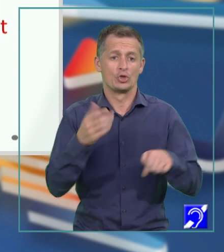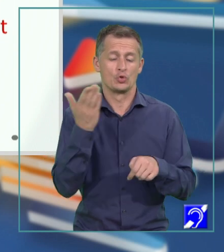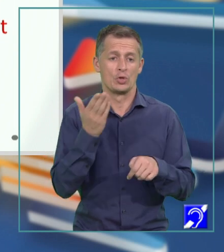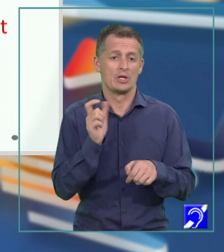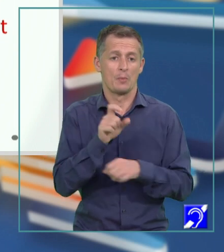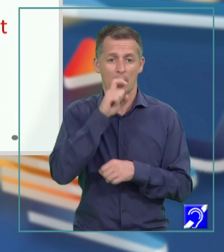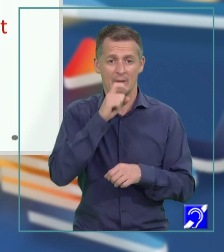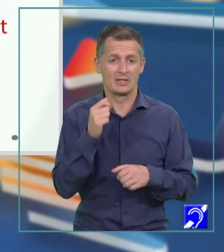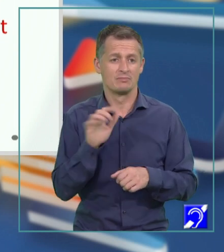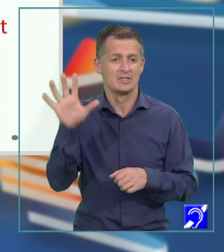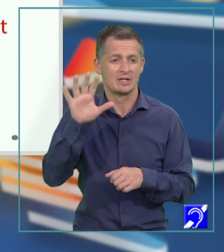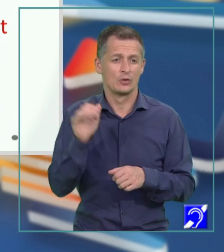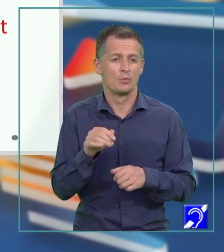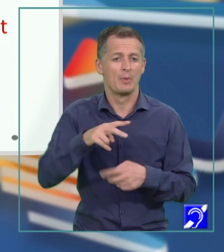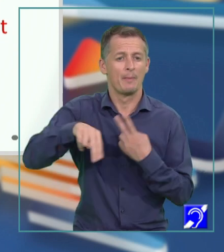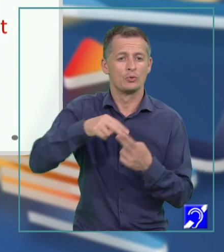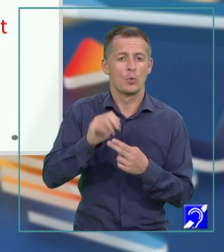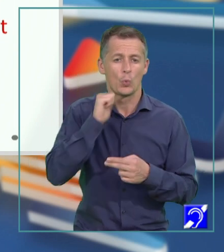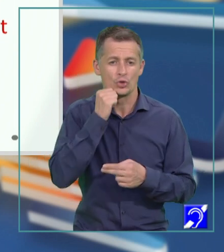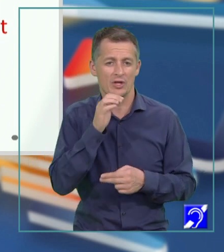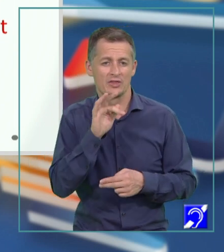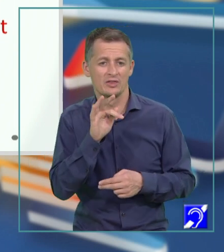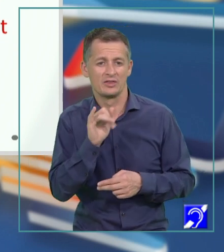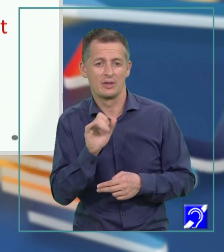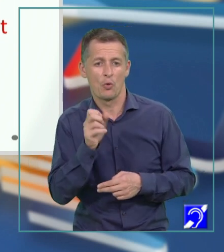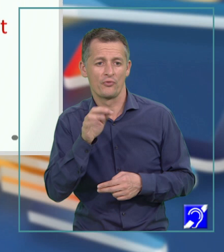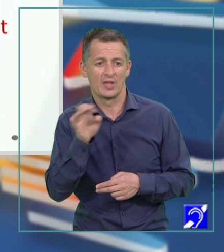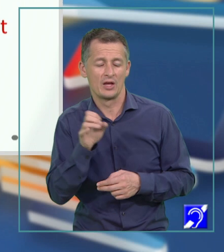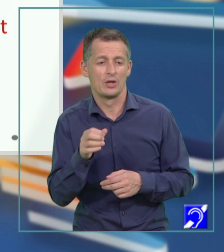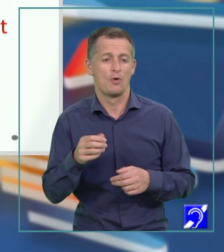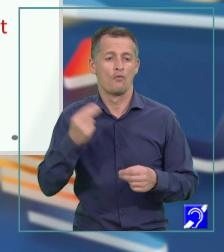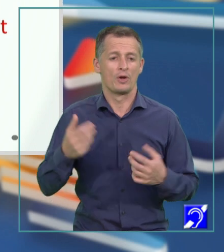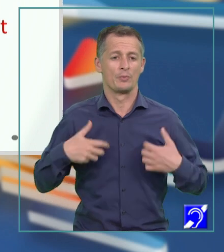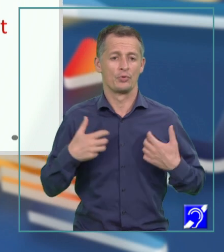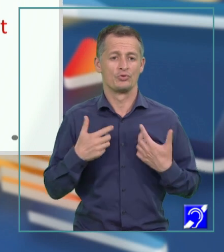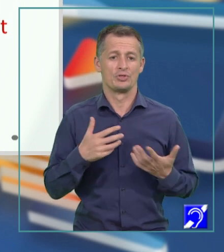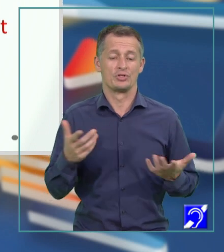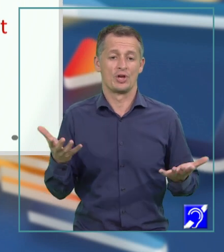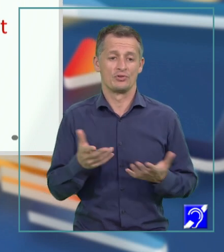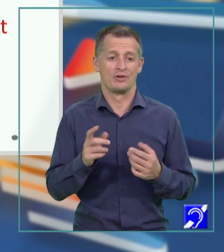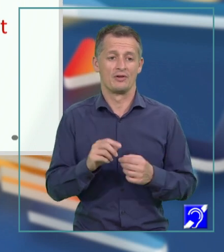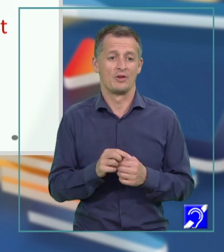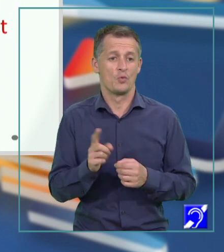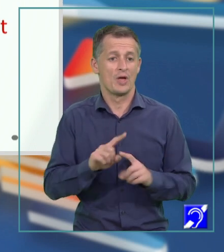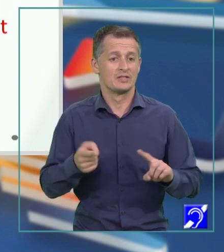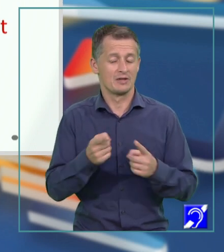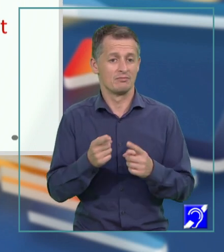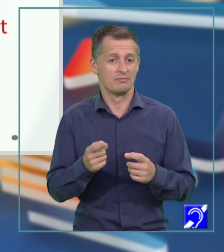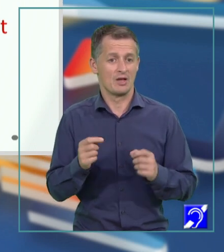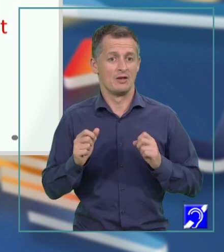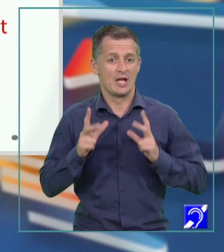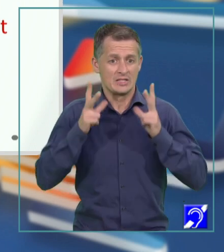plimbându-se cu un moș timofte foarte bucuros, ceea ce, bineînțeles, nu i-a stârnit nicio exclamație, nici măcar